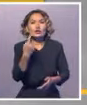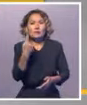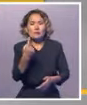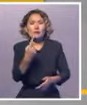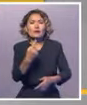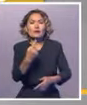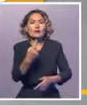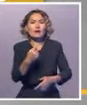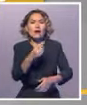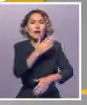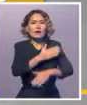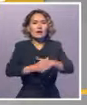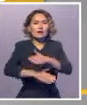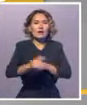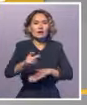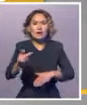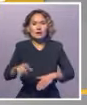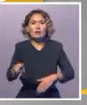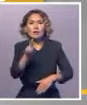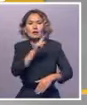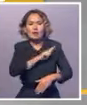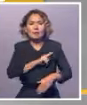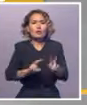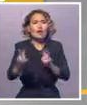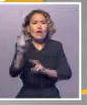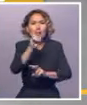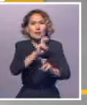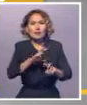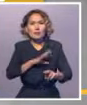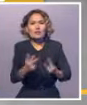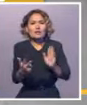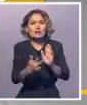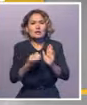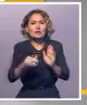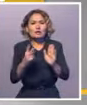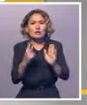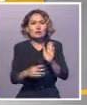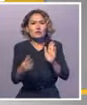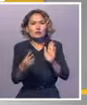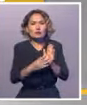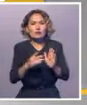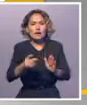мүмкіндігі шектеулі жан бар. Аймақ бойынша 8079 тұрғын еңбекке тартылған.